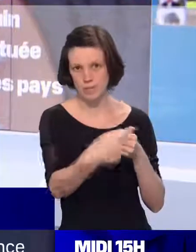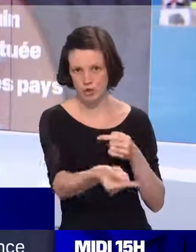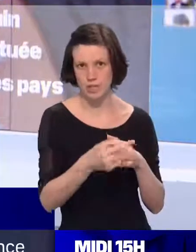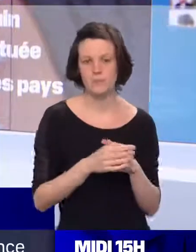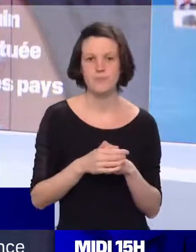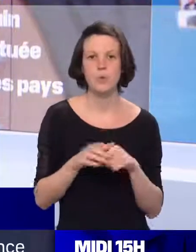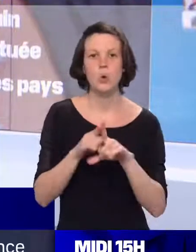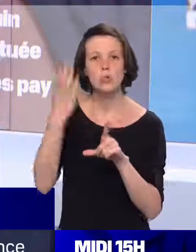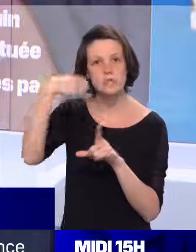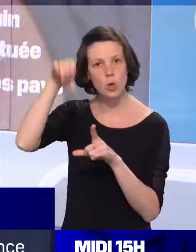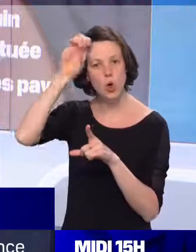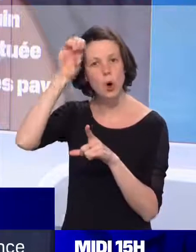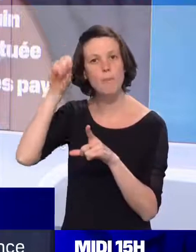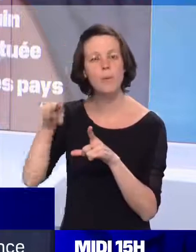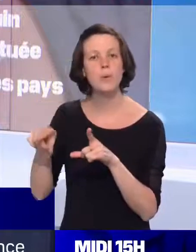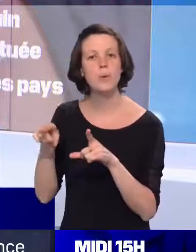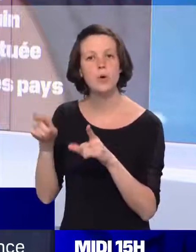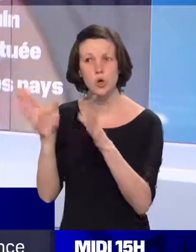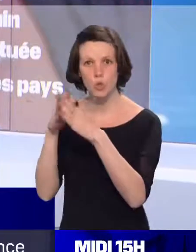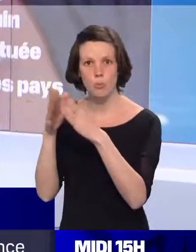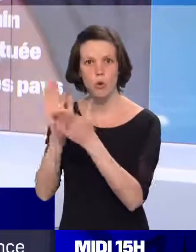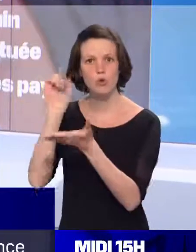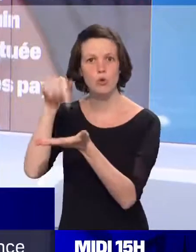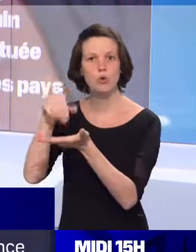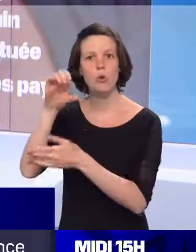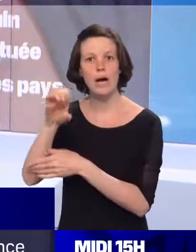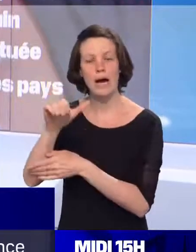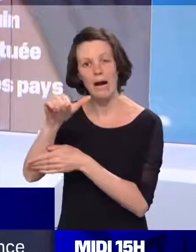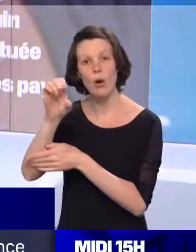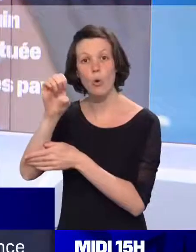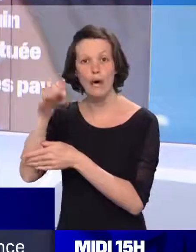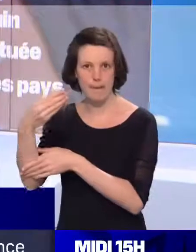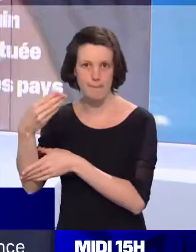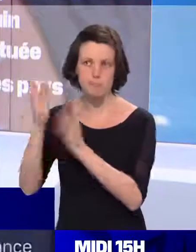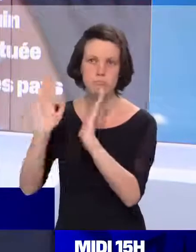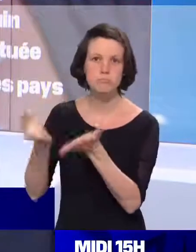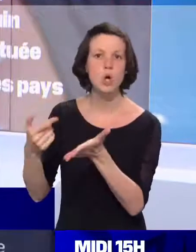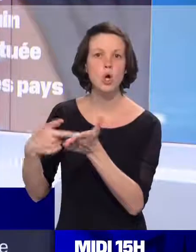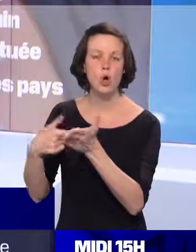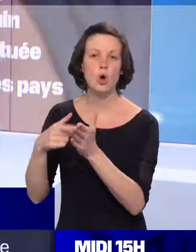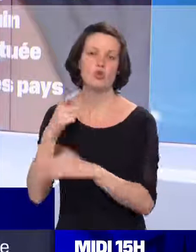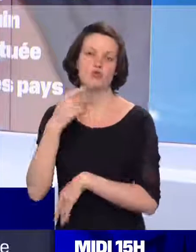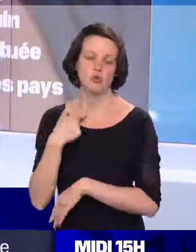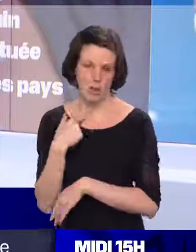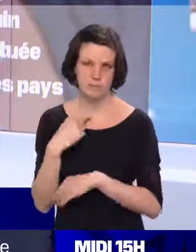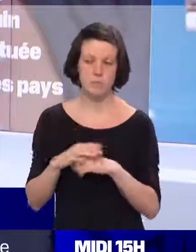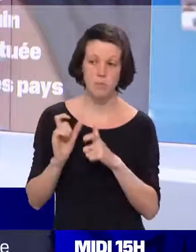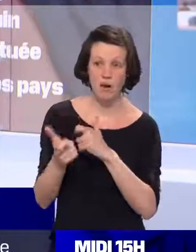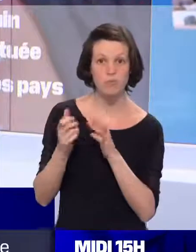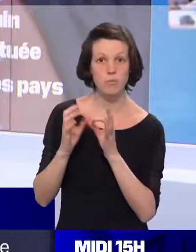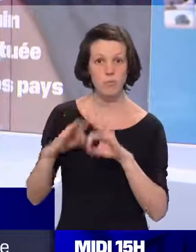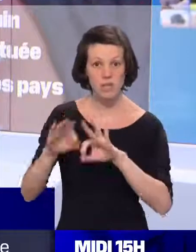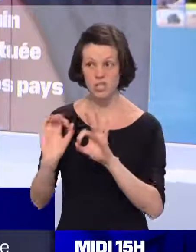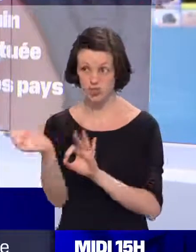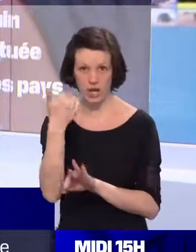demande cette fois-ci auprès de l'AEM, le régulateur européen. Décision attendue en juin. Et là, ce sera ensuite aux pays de décider s'ils vaccineront